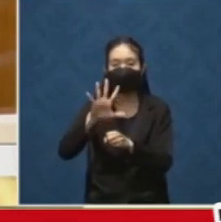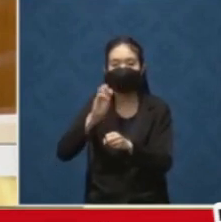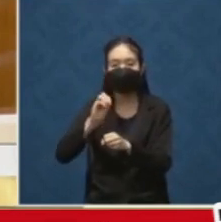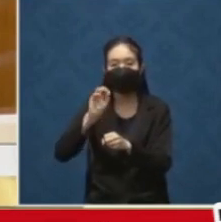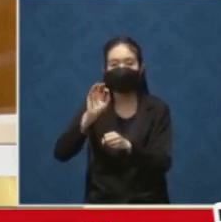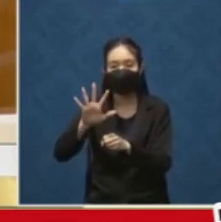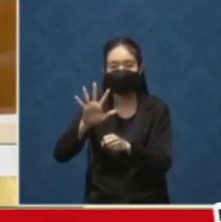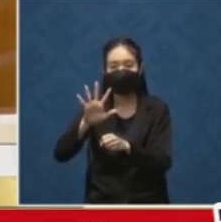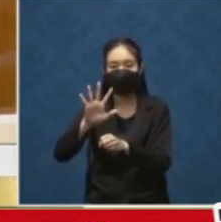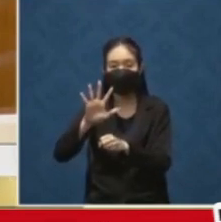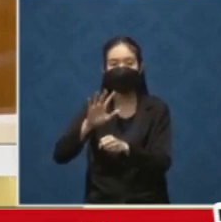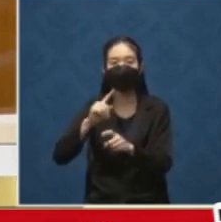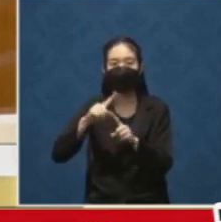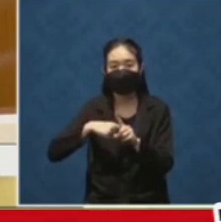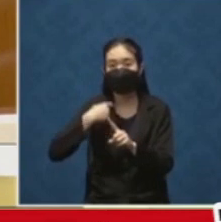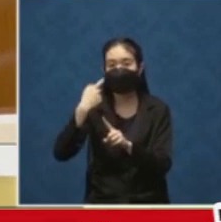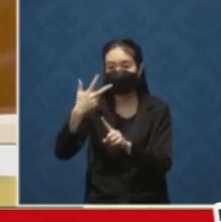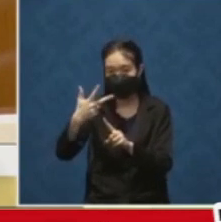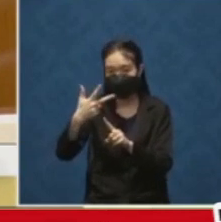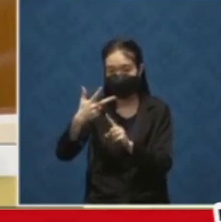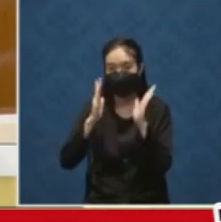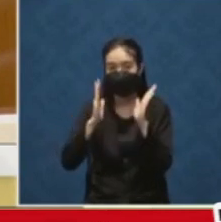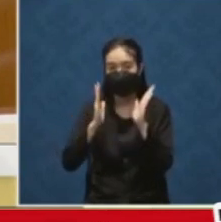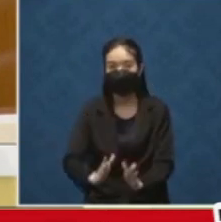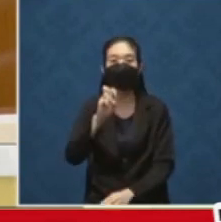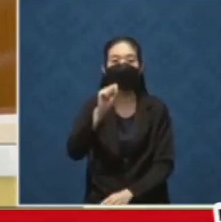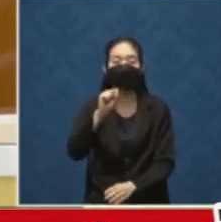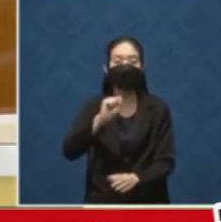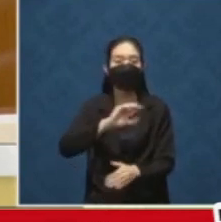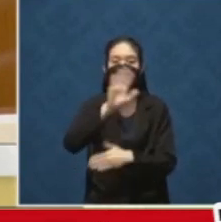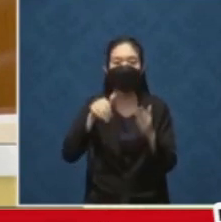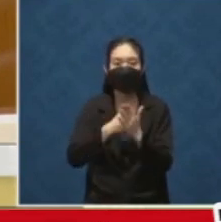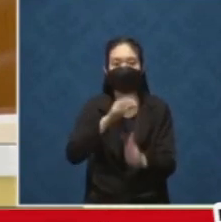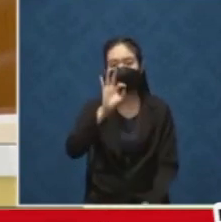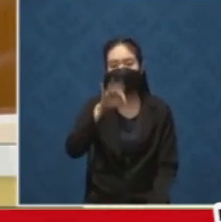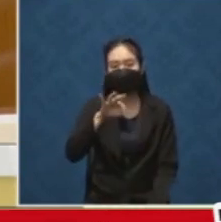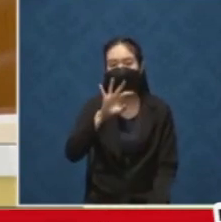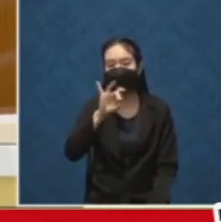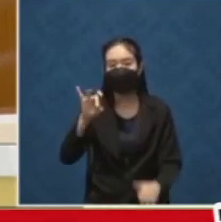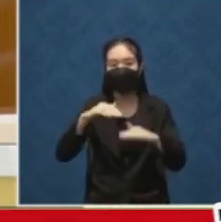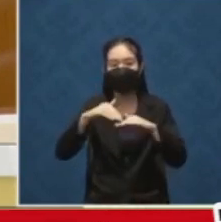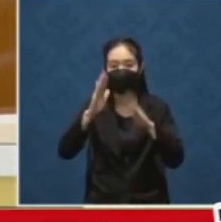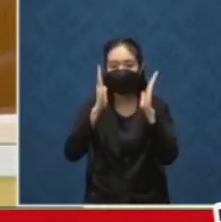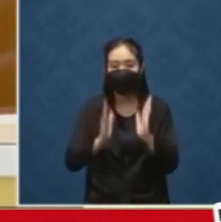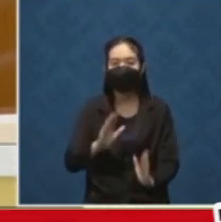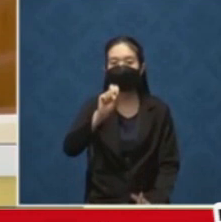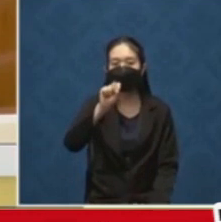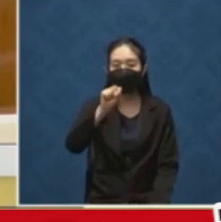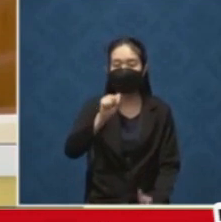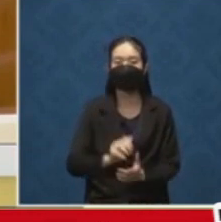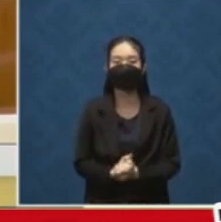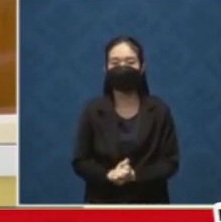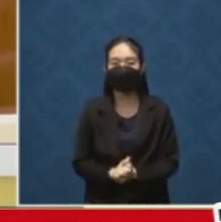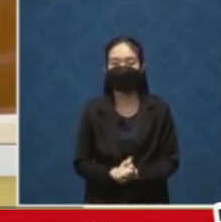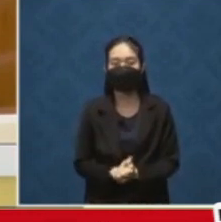บในจนวผู้เข้าสอบนั้นก็สอบเข้าทั้หมดประมาณ9,800 คนเศษที่สมครเขาสอบ